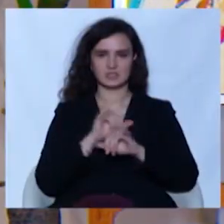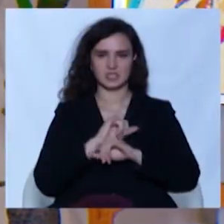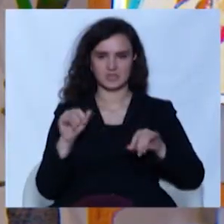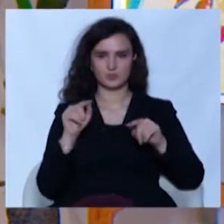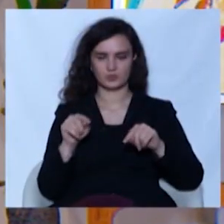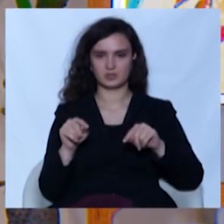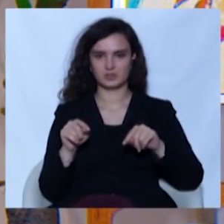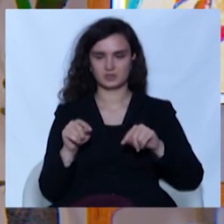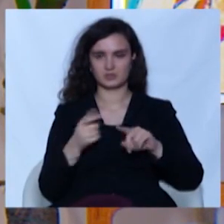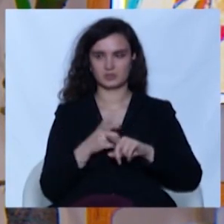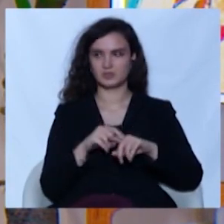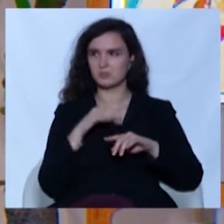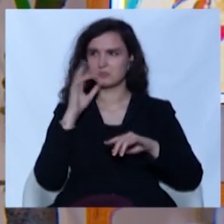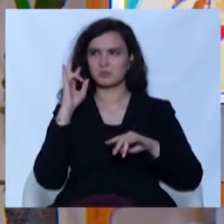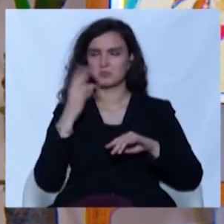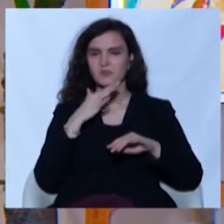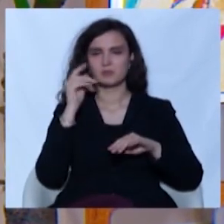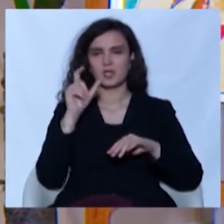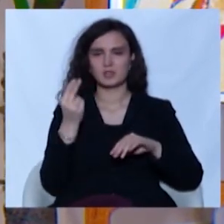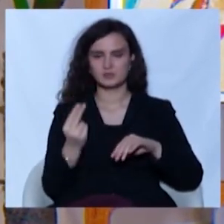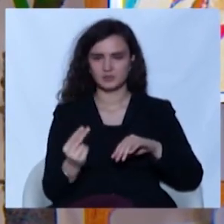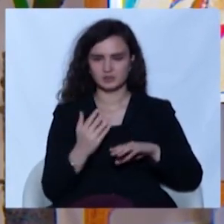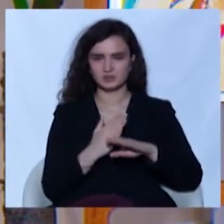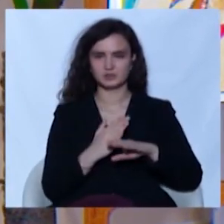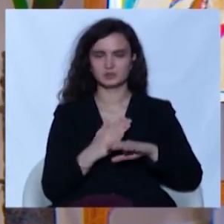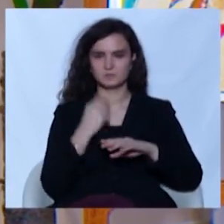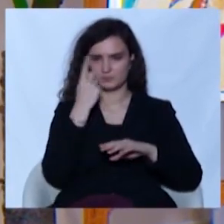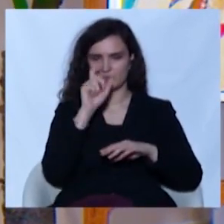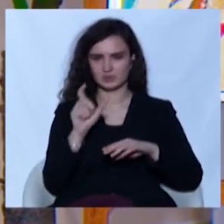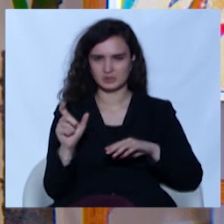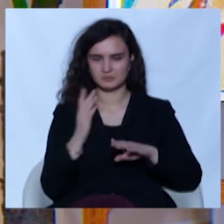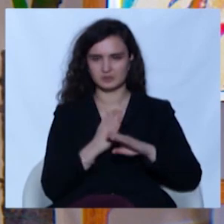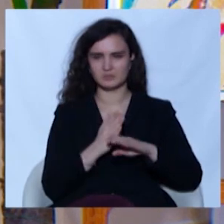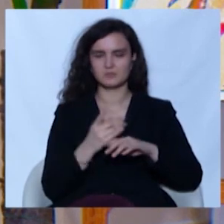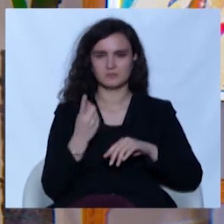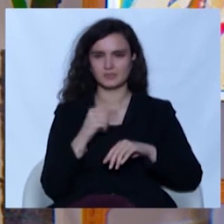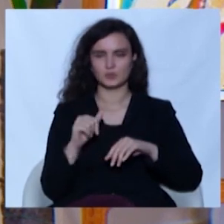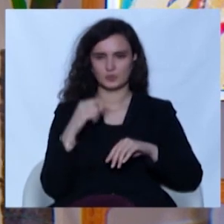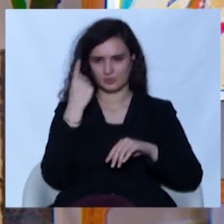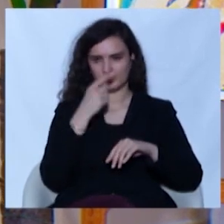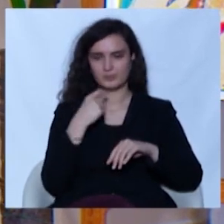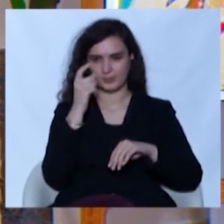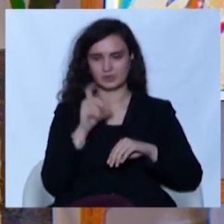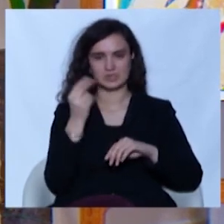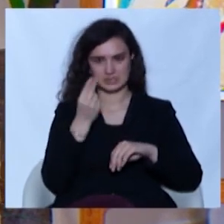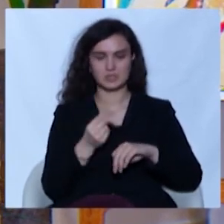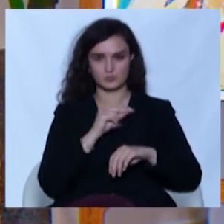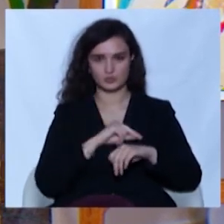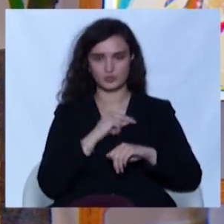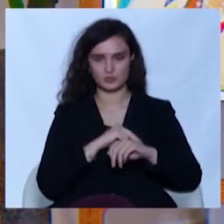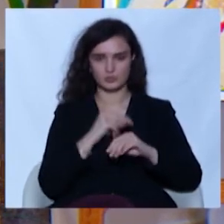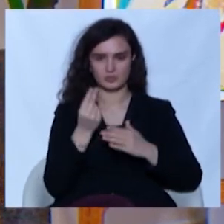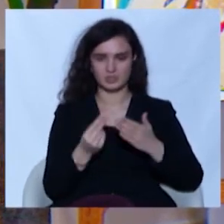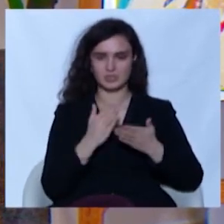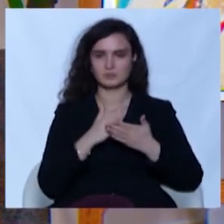გავრცელებული. Ძალიან ბევრი მხატვარი არის პორტრეტისტები, რომელიც მარტო პორტრეტზე მუშაობს. Არის